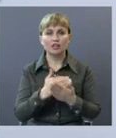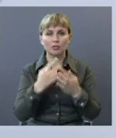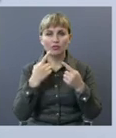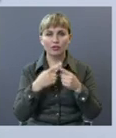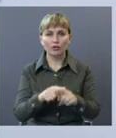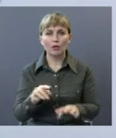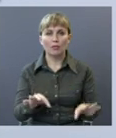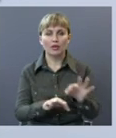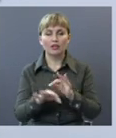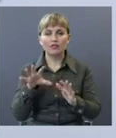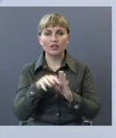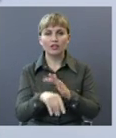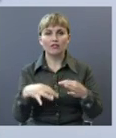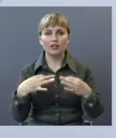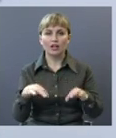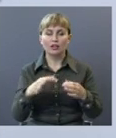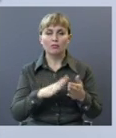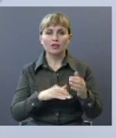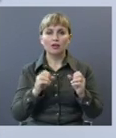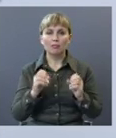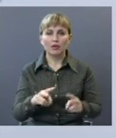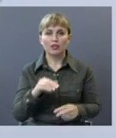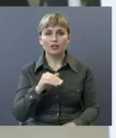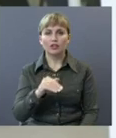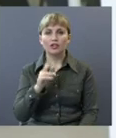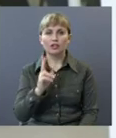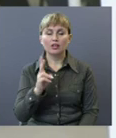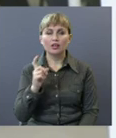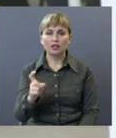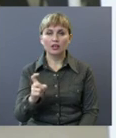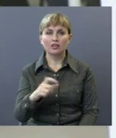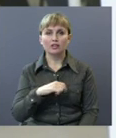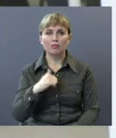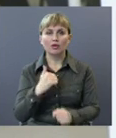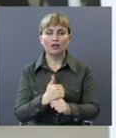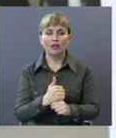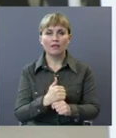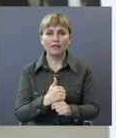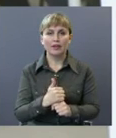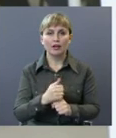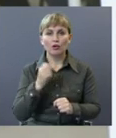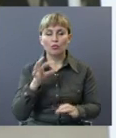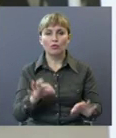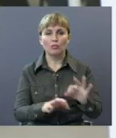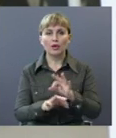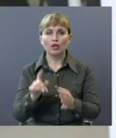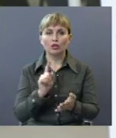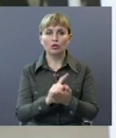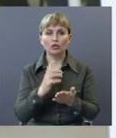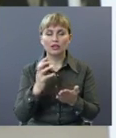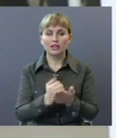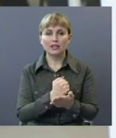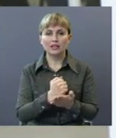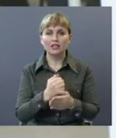инфраструктурные проекты внедряются в транспорте, в безопасности, ЖКХ. Самое главное, умный проект должен